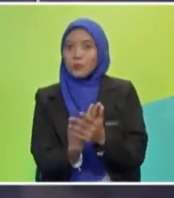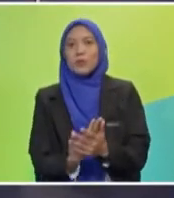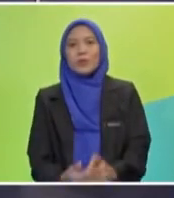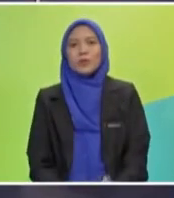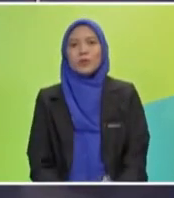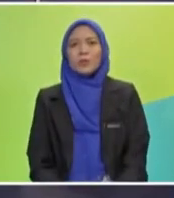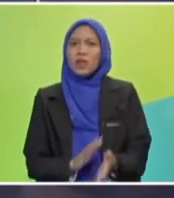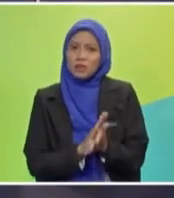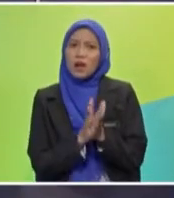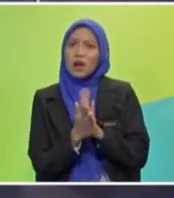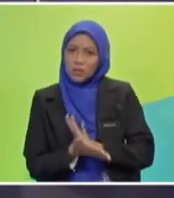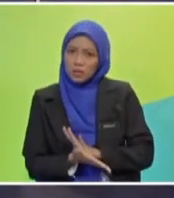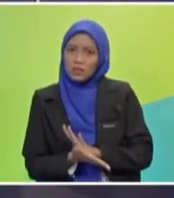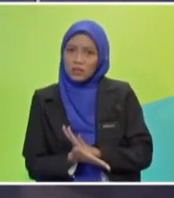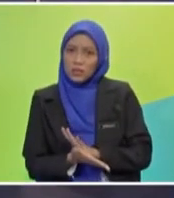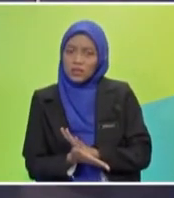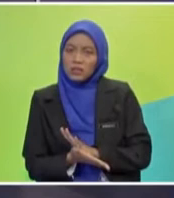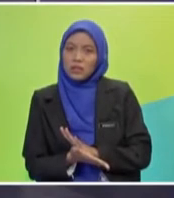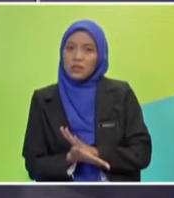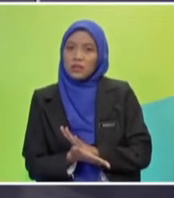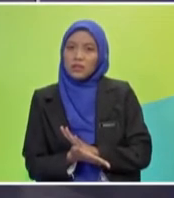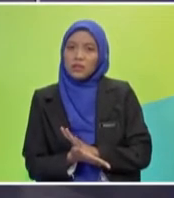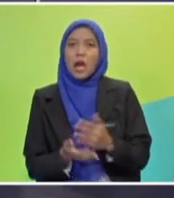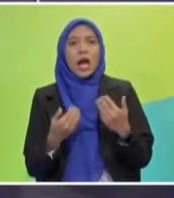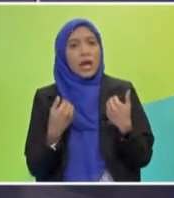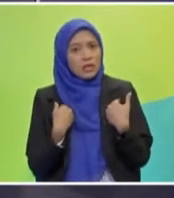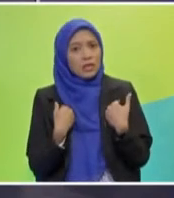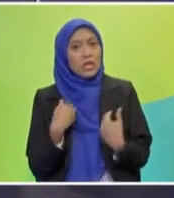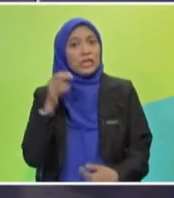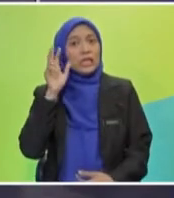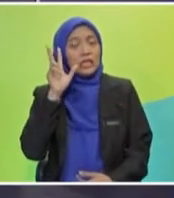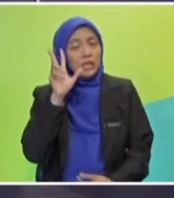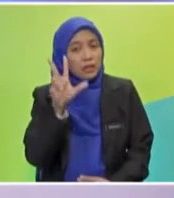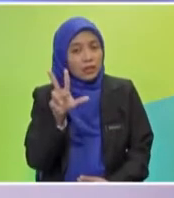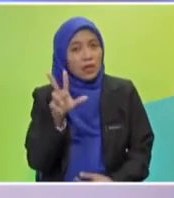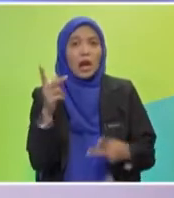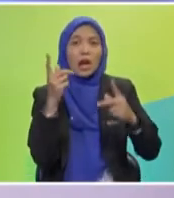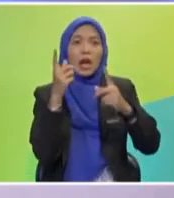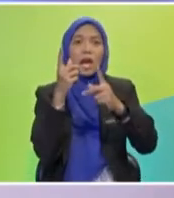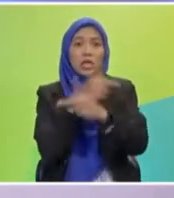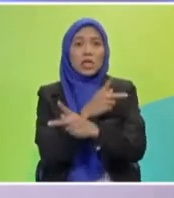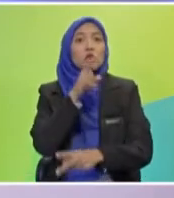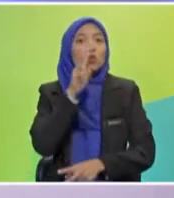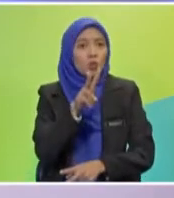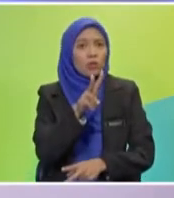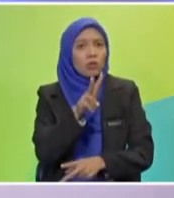enam. Jadi maknanya apa? Maknanya di sini ialah ada tiga kali dua yang akhirnya